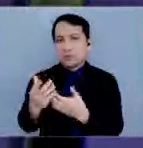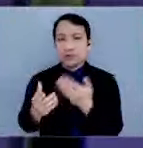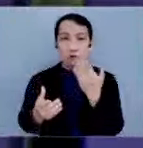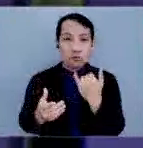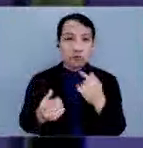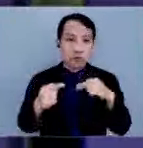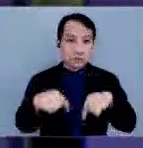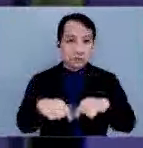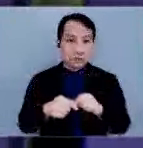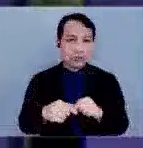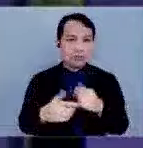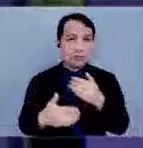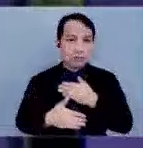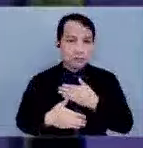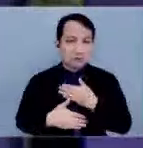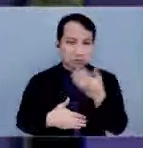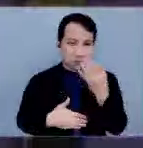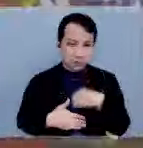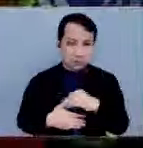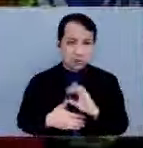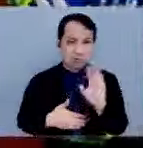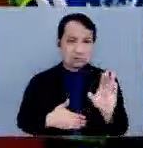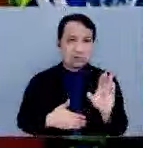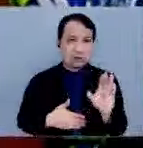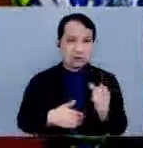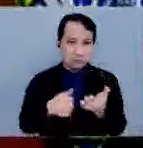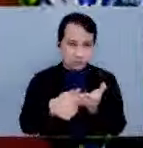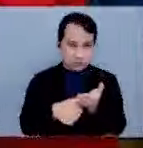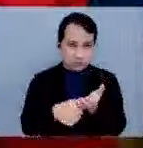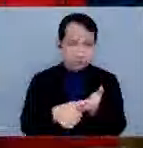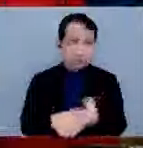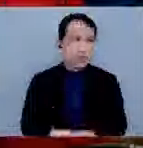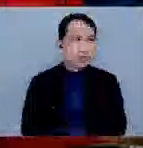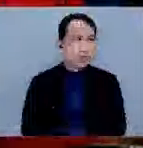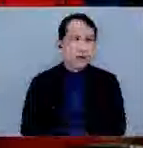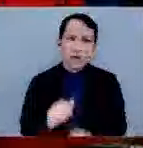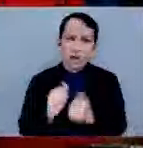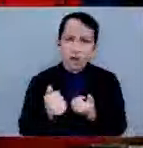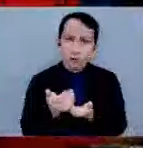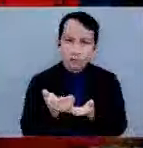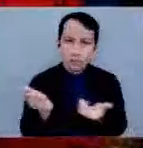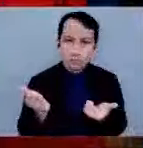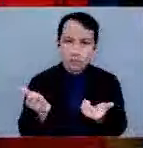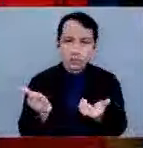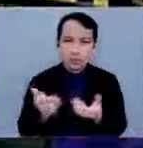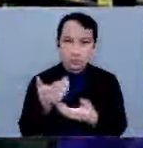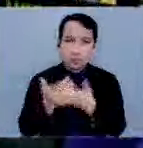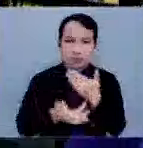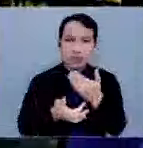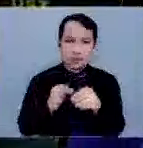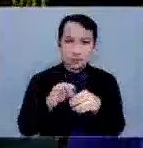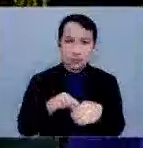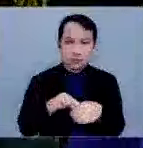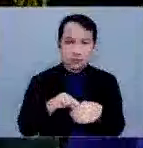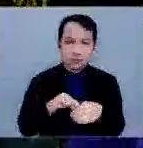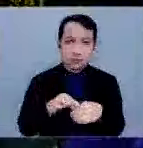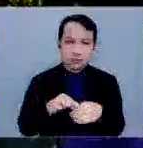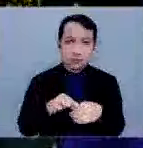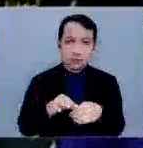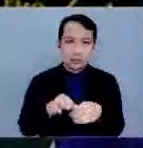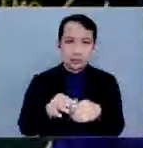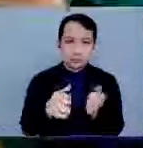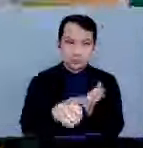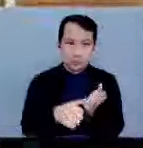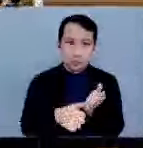maging kaaya-aya ang kanila pong pagboto. E paano kung hindi umabot sa early voting ang butante? Sabi ni COMELEC Chairman